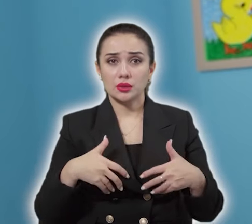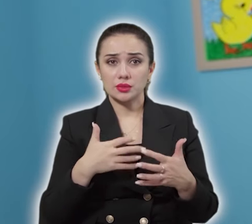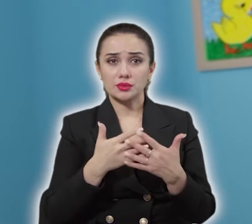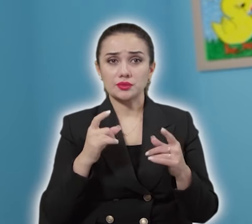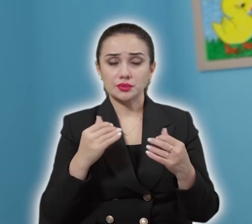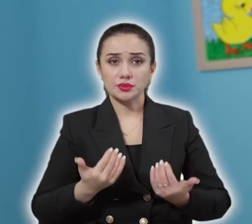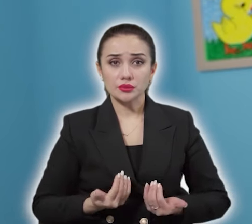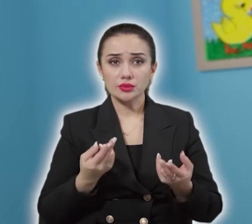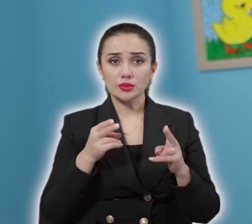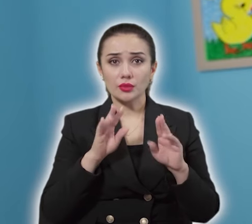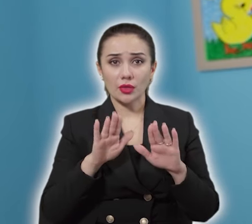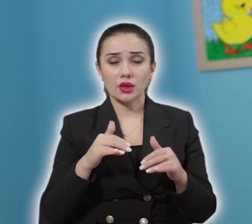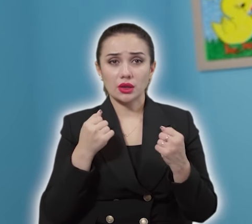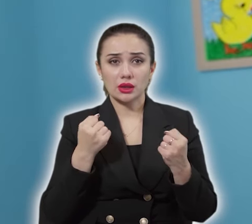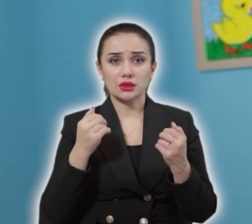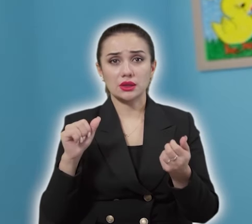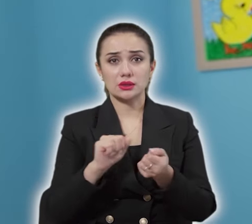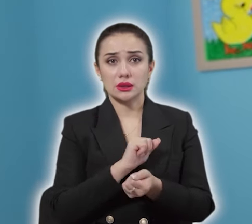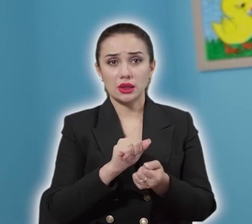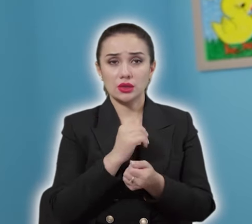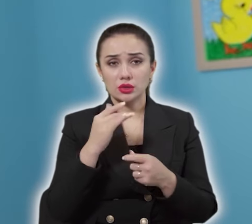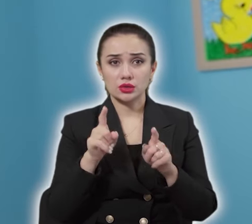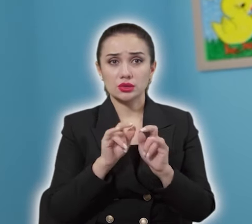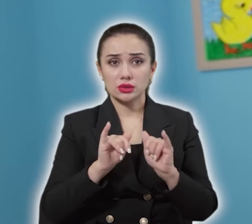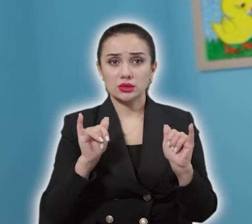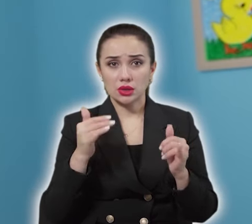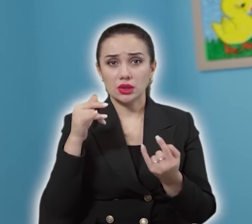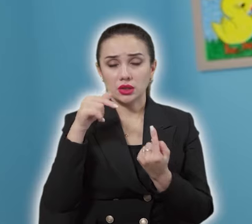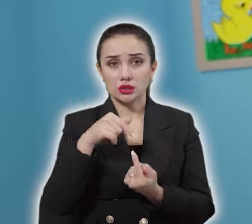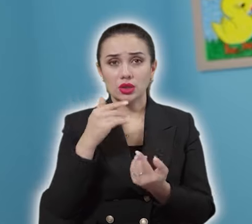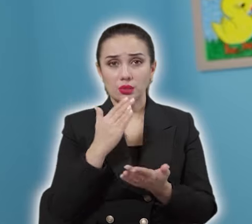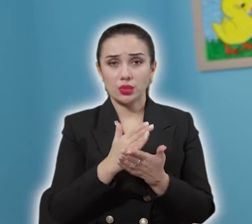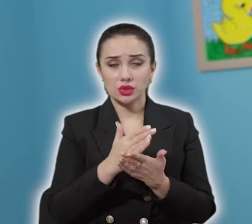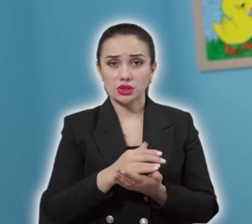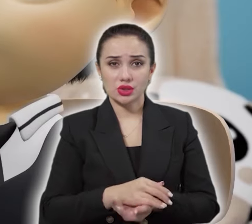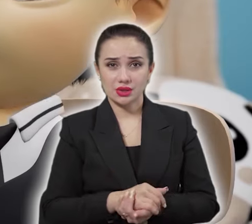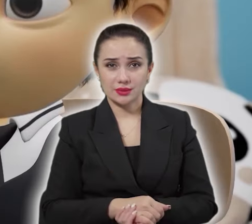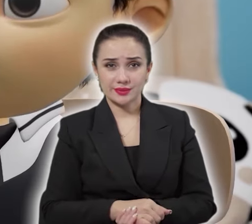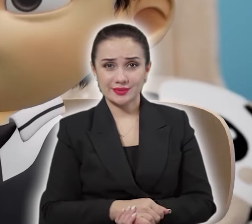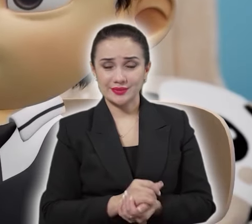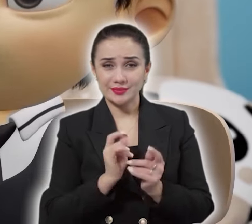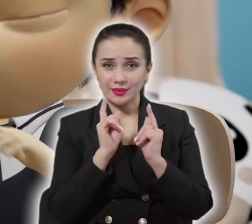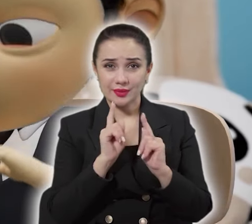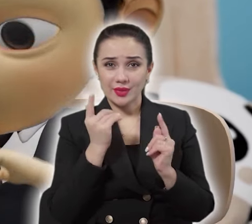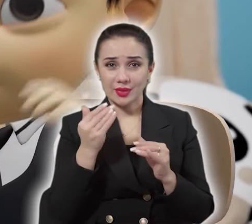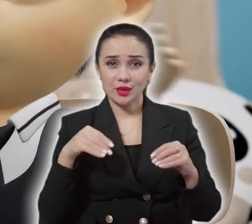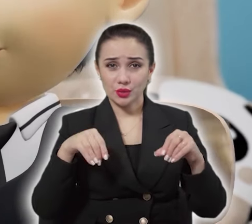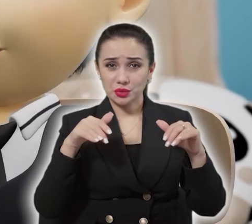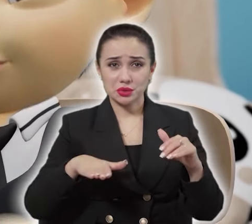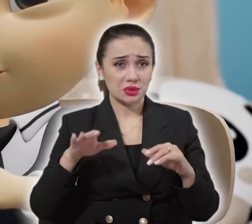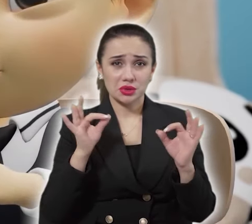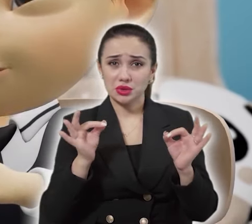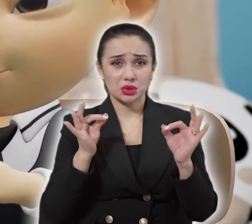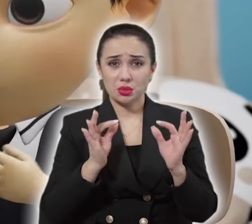hayvonlar nafaqat tirik qolish, balki qattiq sahrolarda taraqqiy etishga moslashgan. Ajoyib! Men